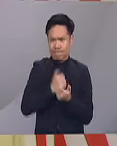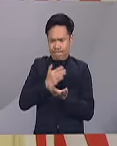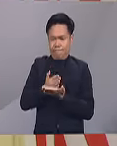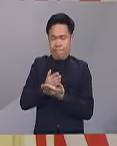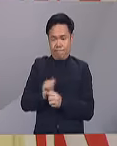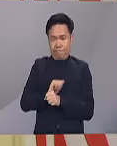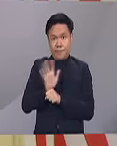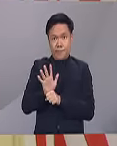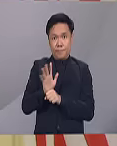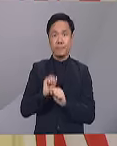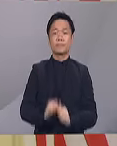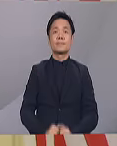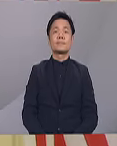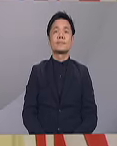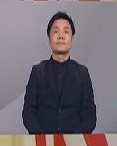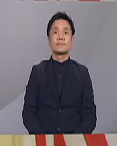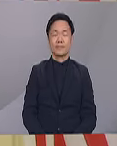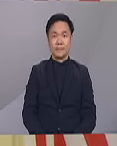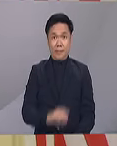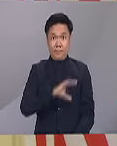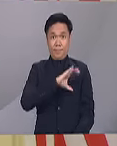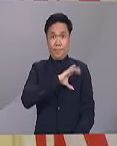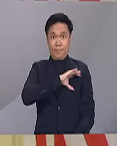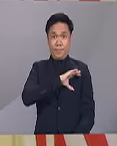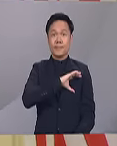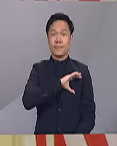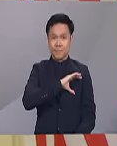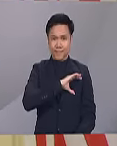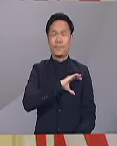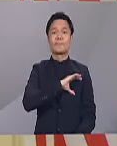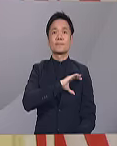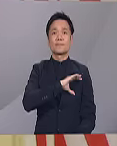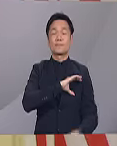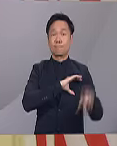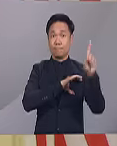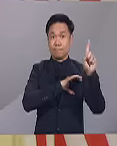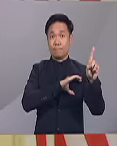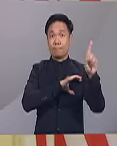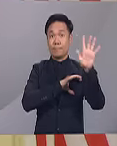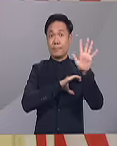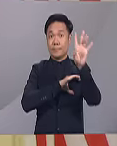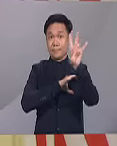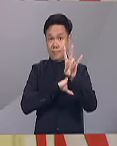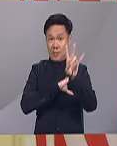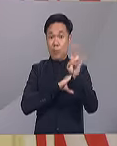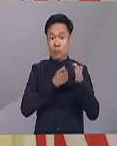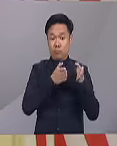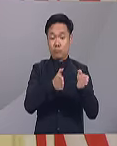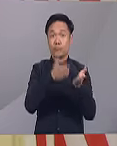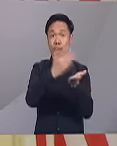ini. PDRM juga semalam telah mengadakan 157 sekatan jalan